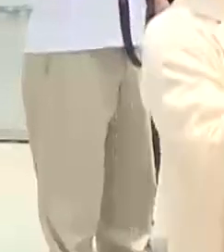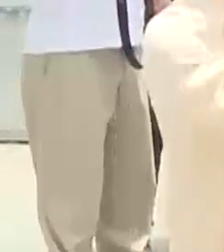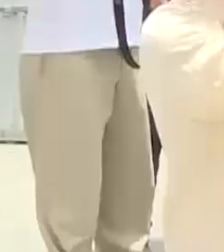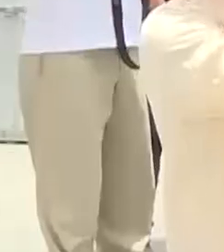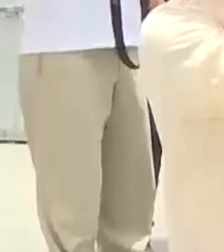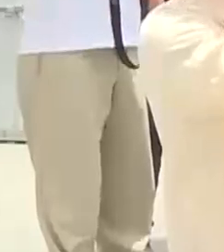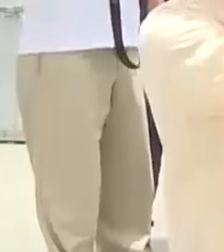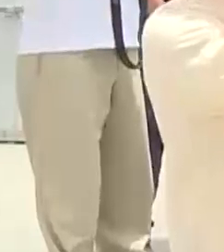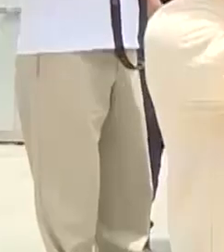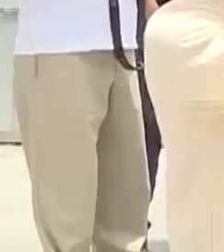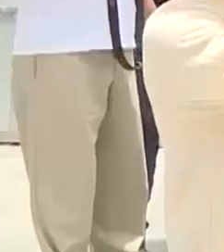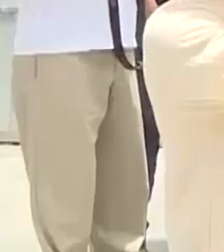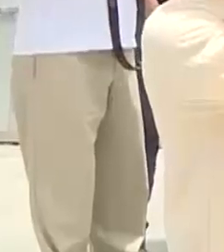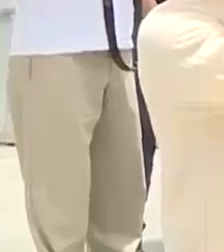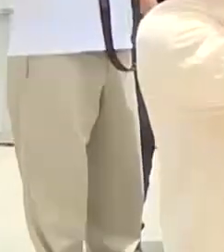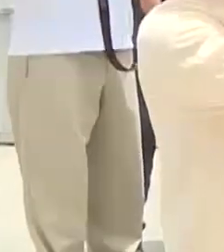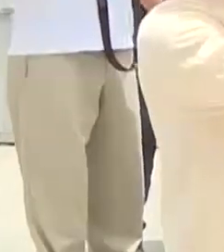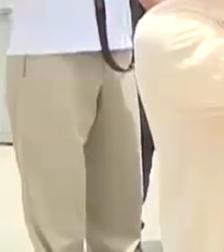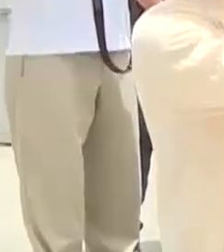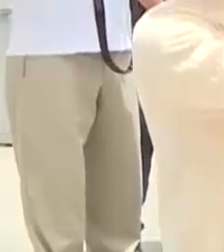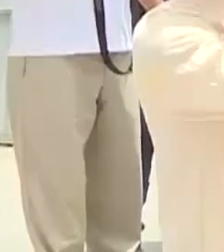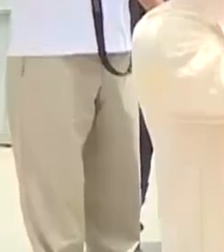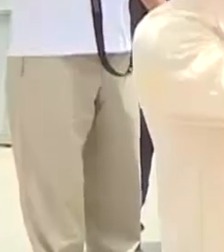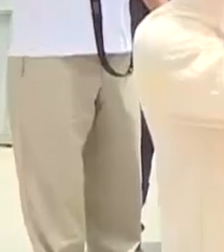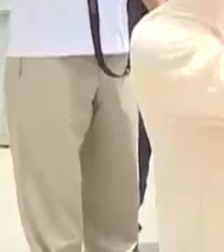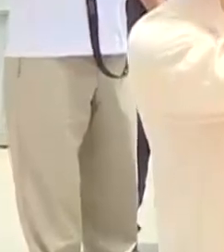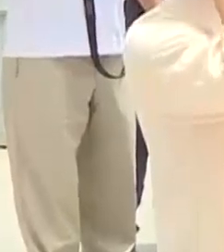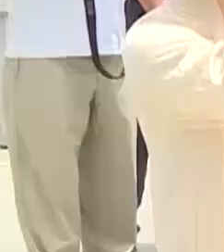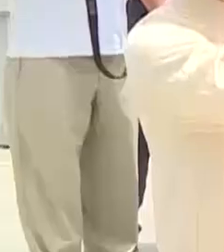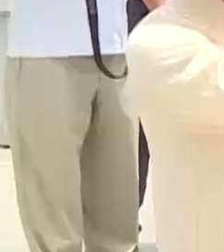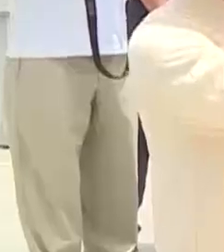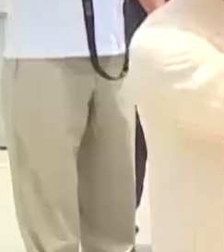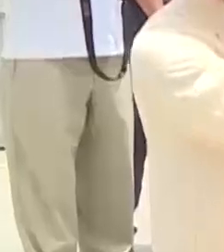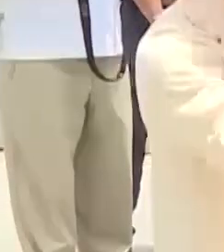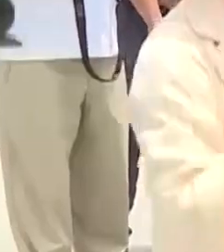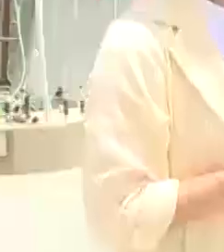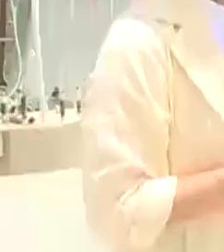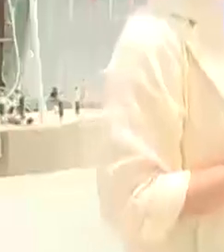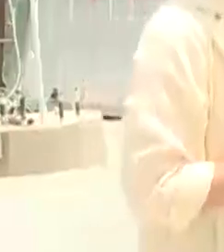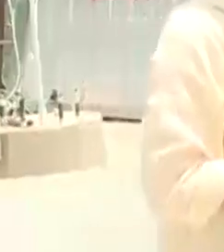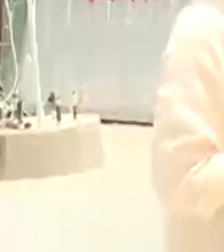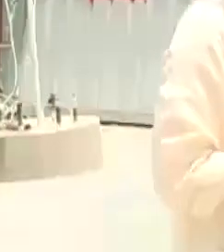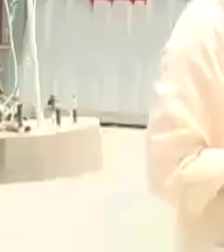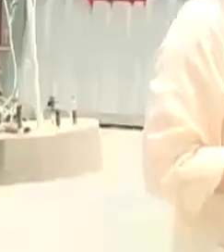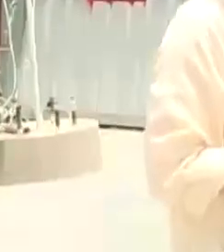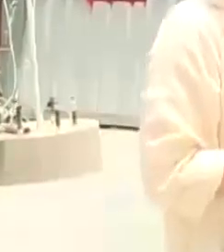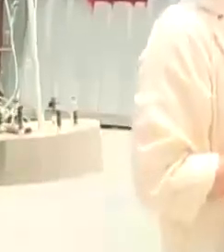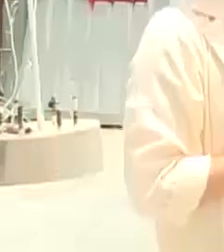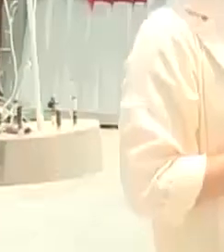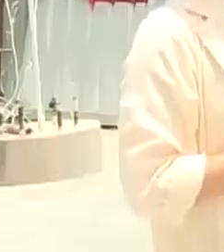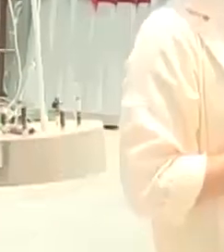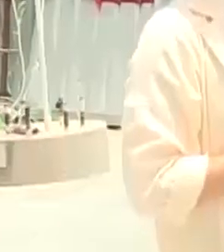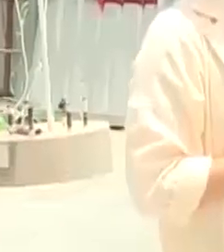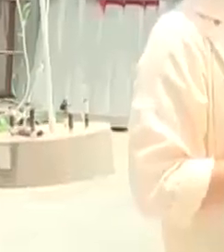ការងាររុះរើរបងសង្កសីការដ្ឋាននិងសម្អាតបរិវេណការដ្ឋានទាំងមូលនៃគម្រោង